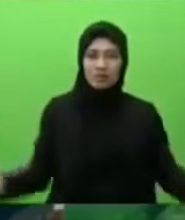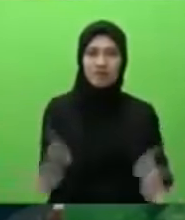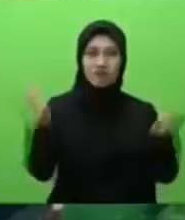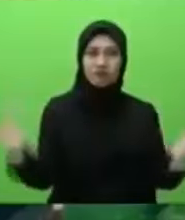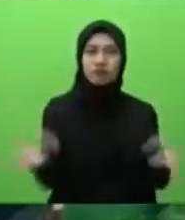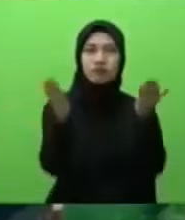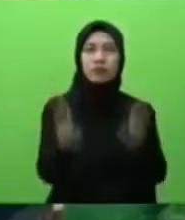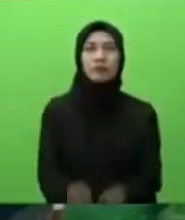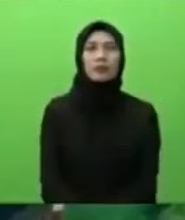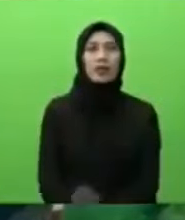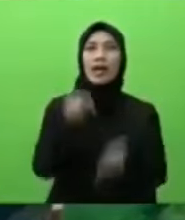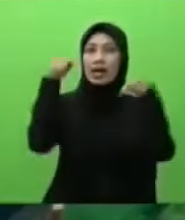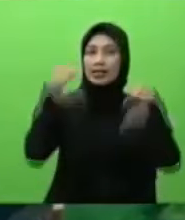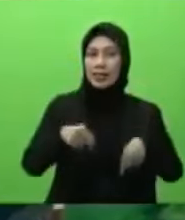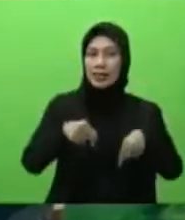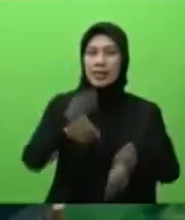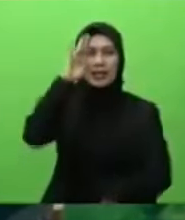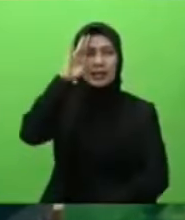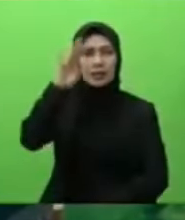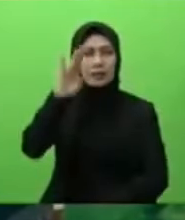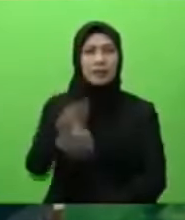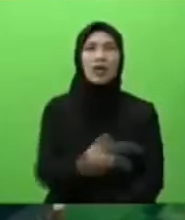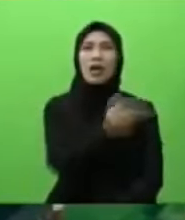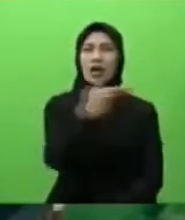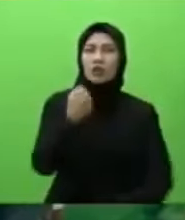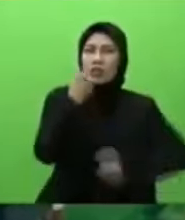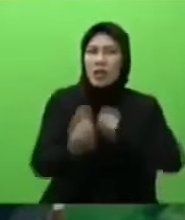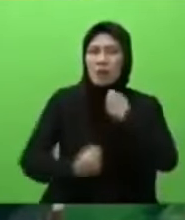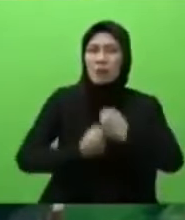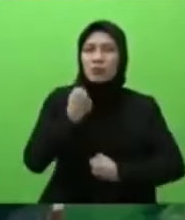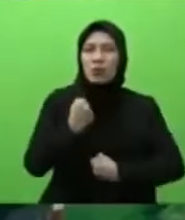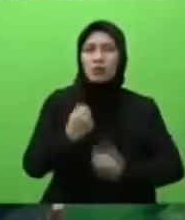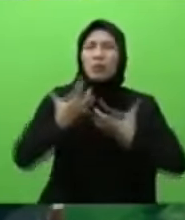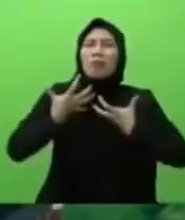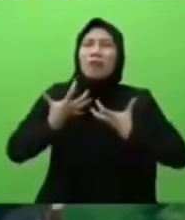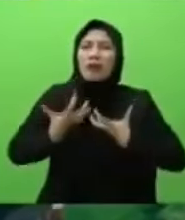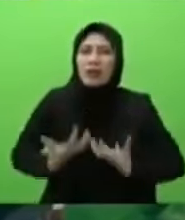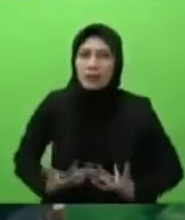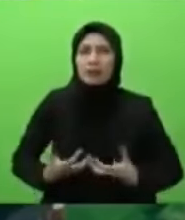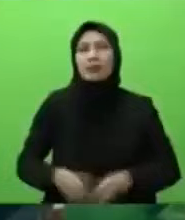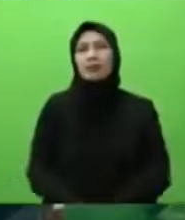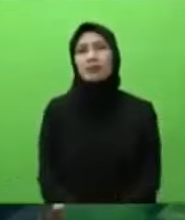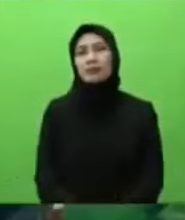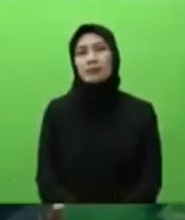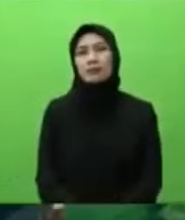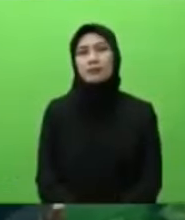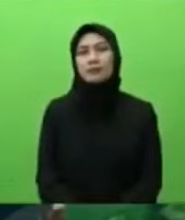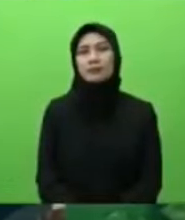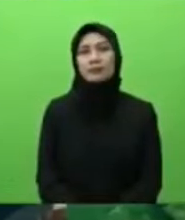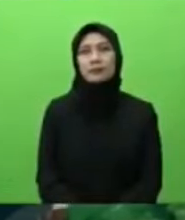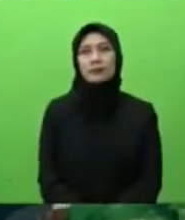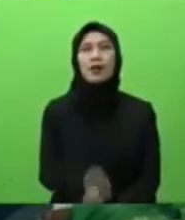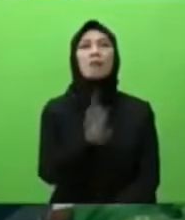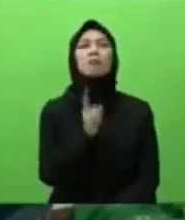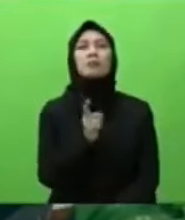ke depan perjuangan Indonesia semakin tidak ringan di samping